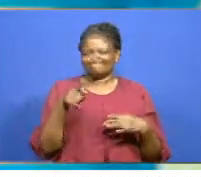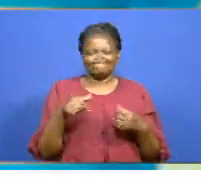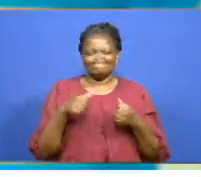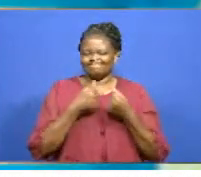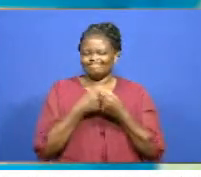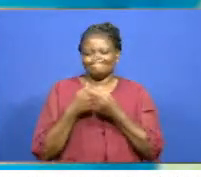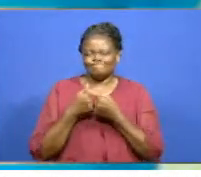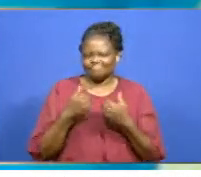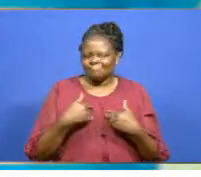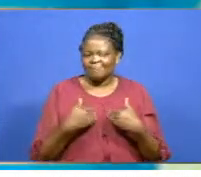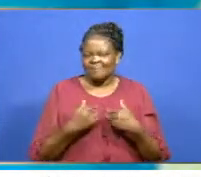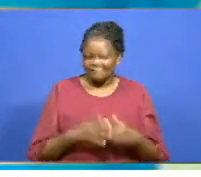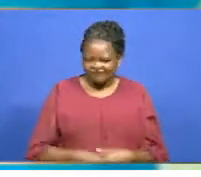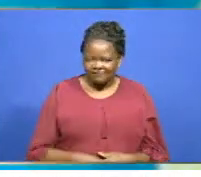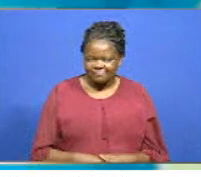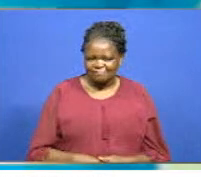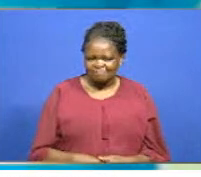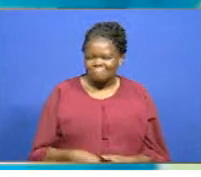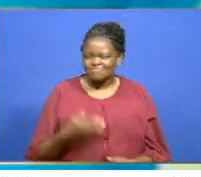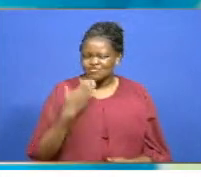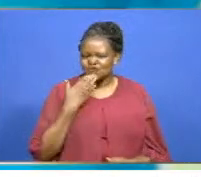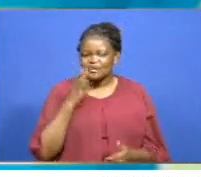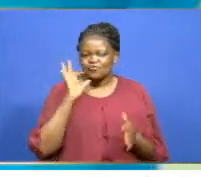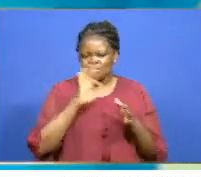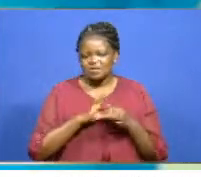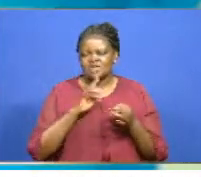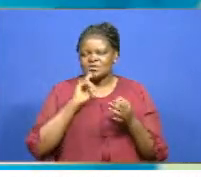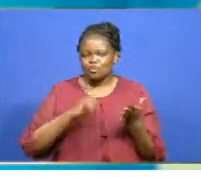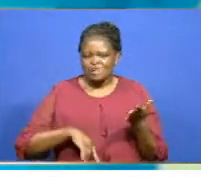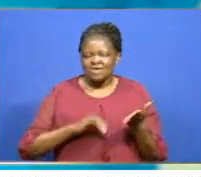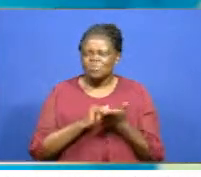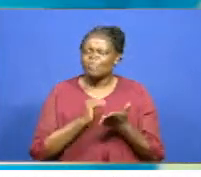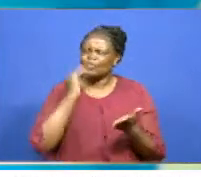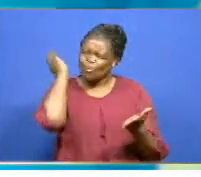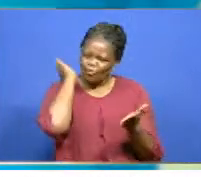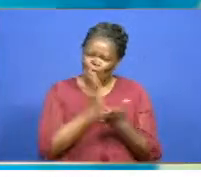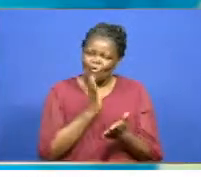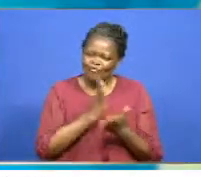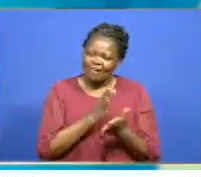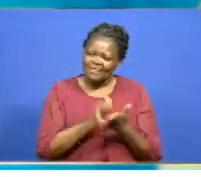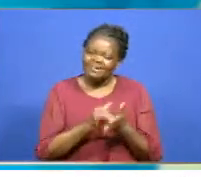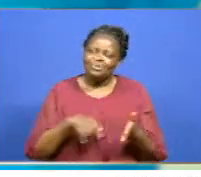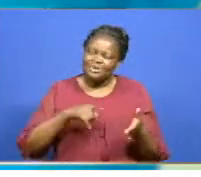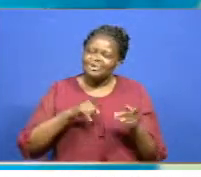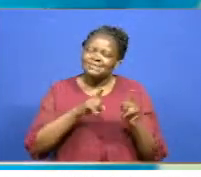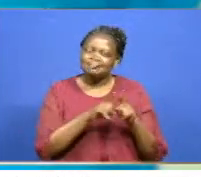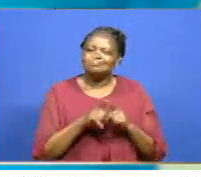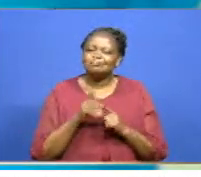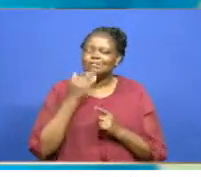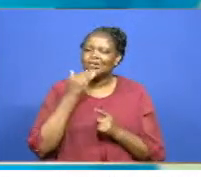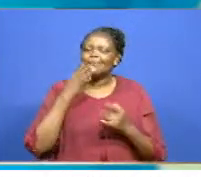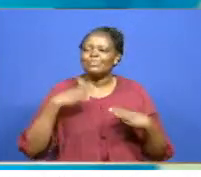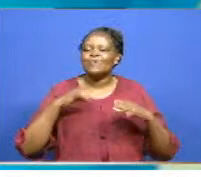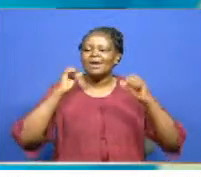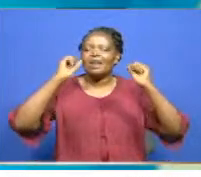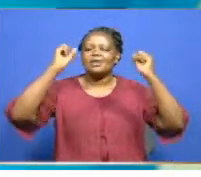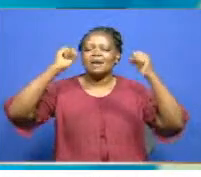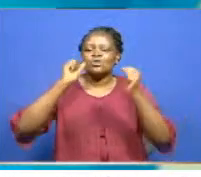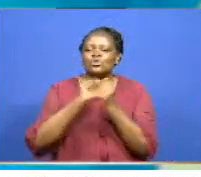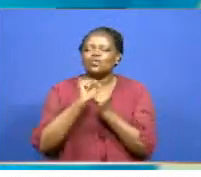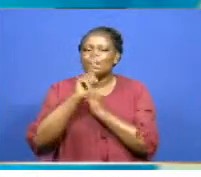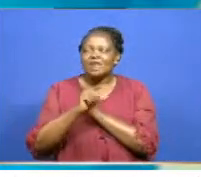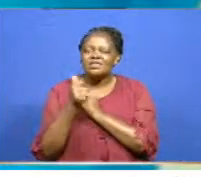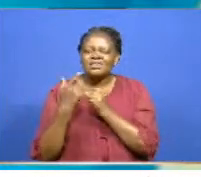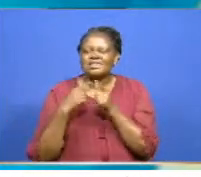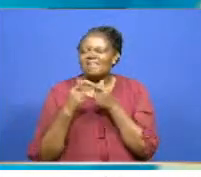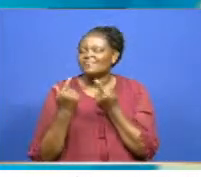kitu ambacho ni cha the Luya unity. So wanasema tunataka tudhihirishe ya kwamba sisi kama Waluya tunaweza kubaliana na kwamba kusikue